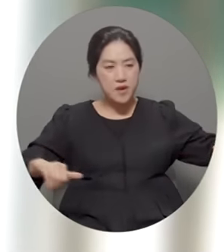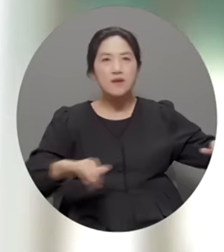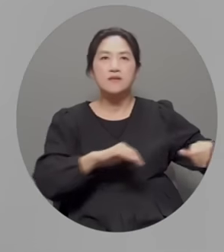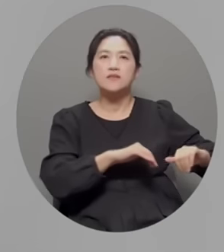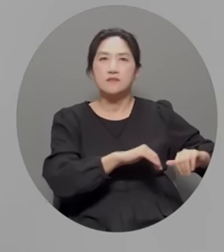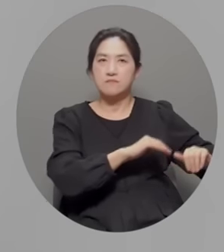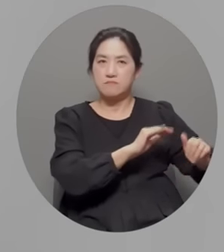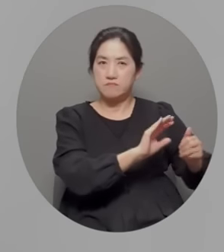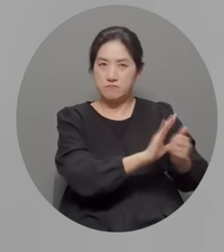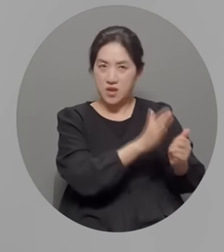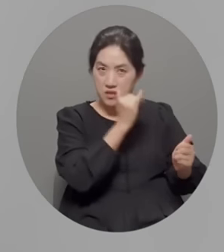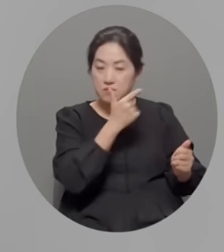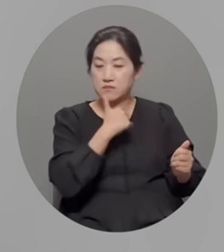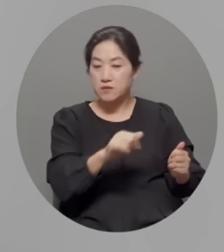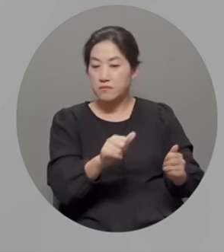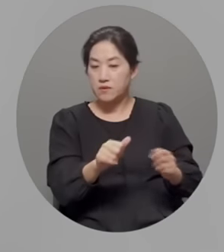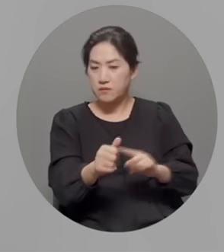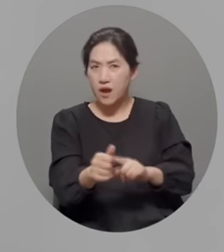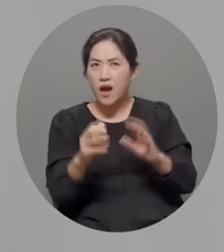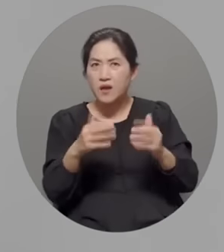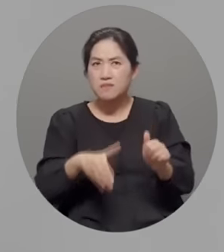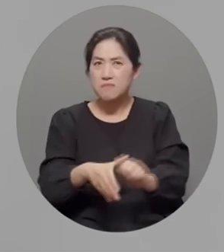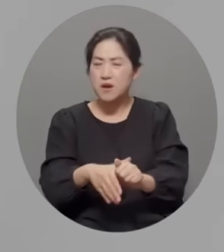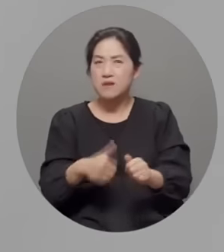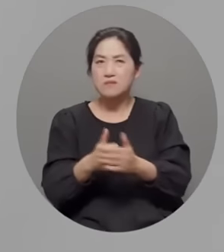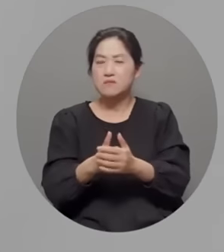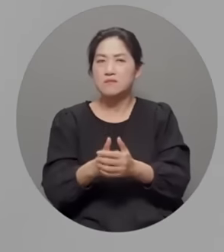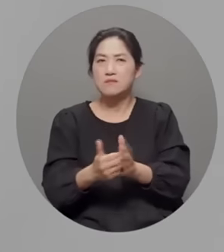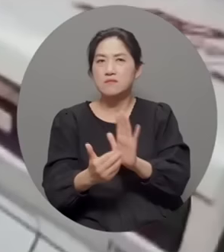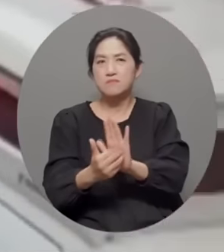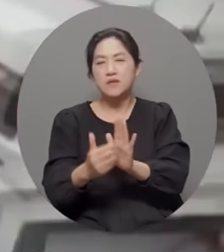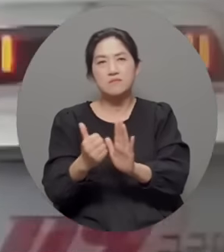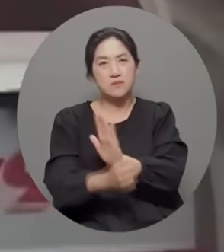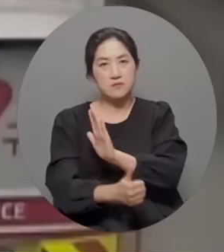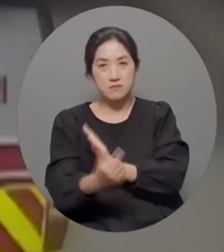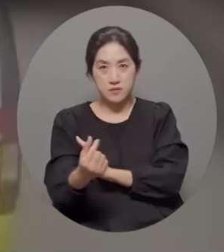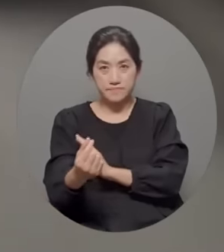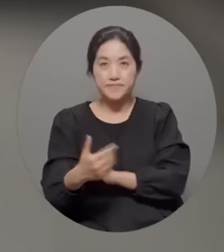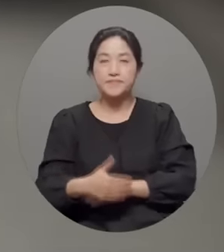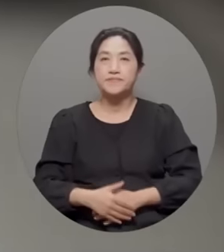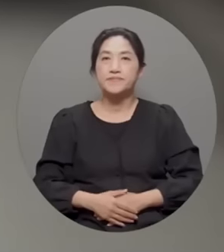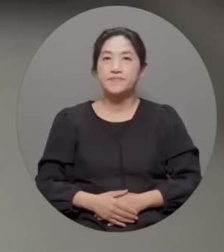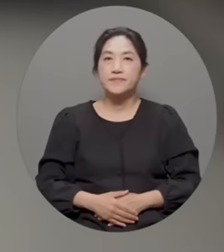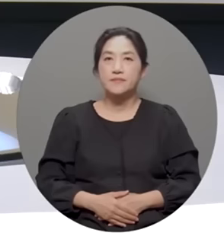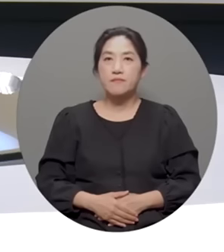됐지만 숨진 아이에 대한 학대는 막지 못했습니다. MBC 뉴스 배현환입니다.